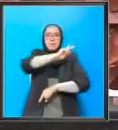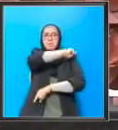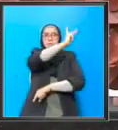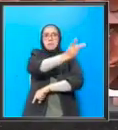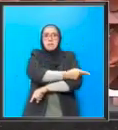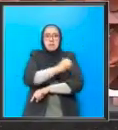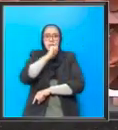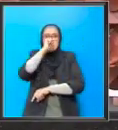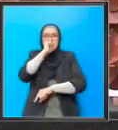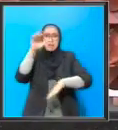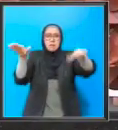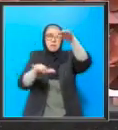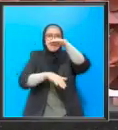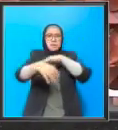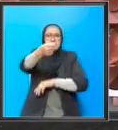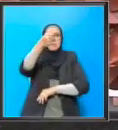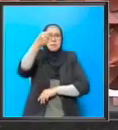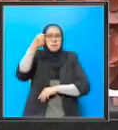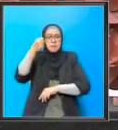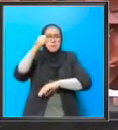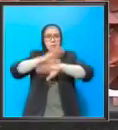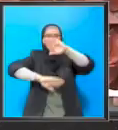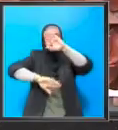bawah Putu tangan